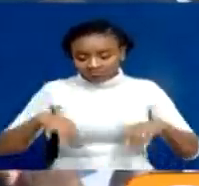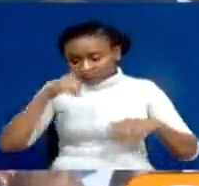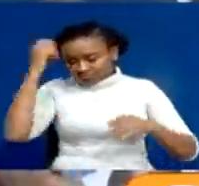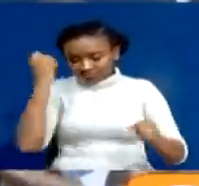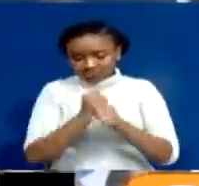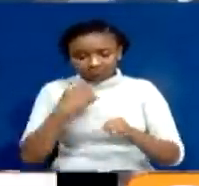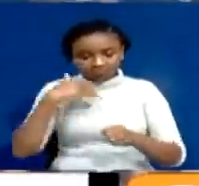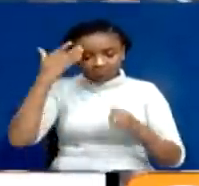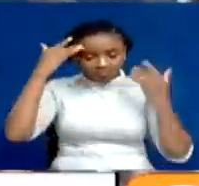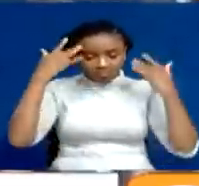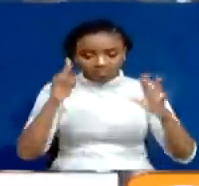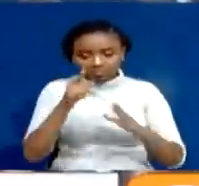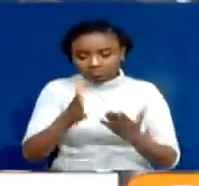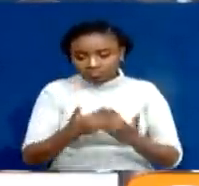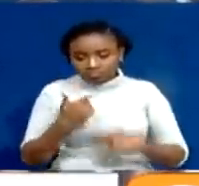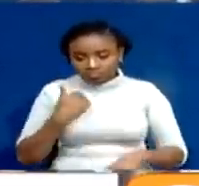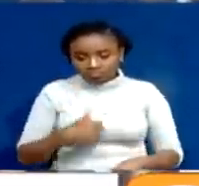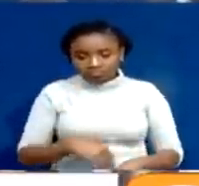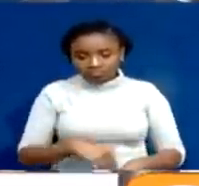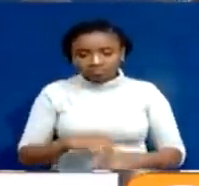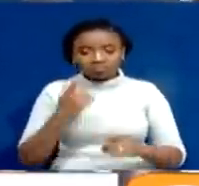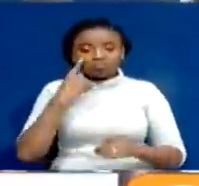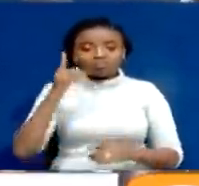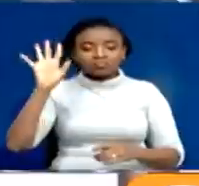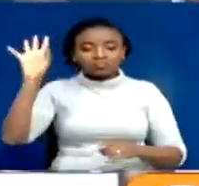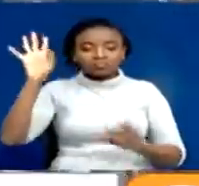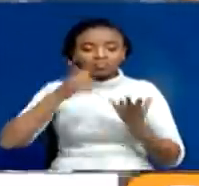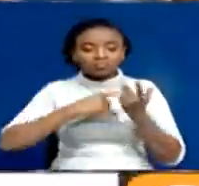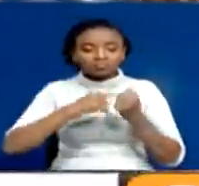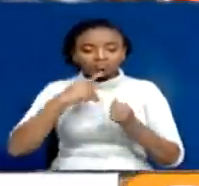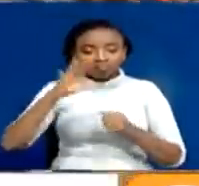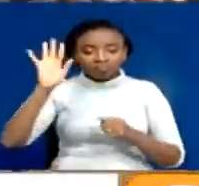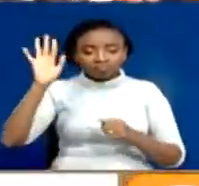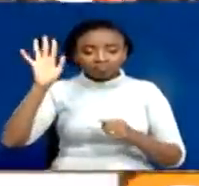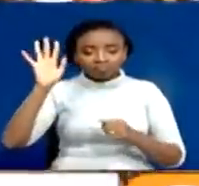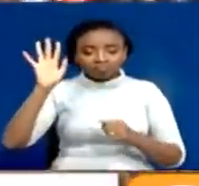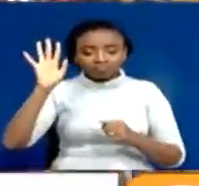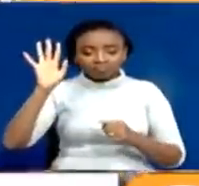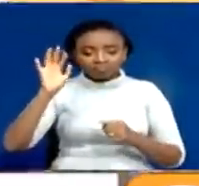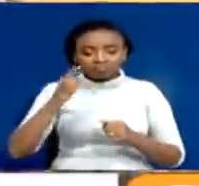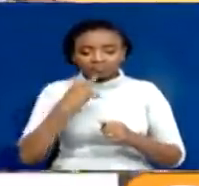jameni? Mtanisaidia? Hebu nione wala wanasema watasaidiana na asla nione.